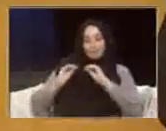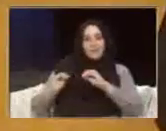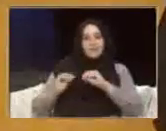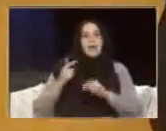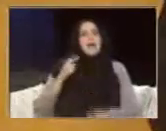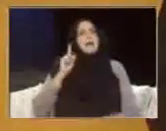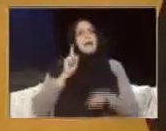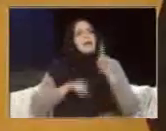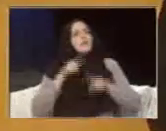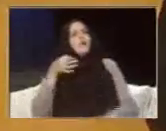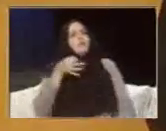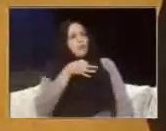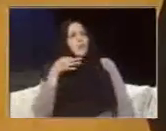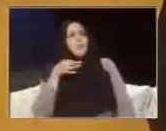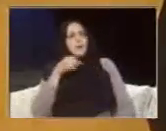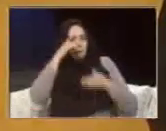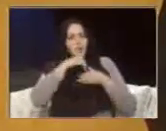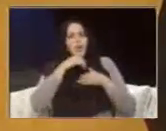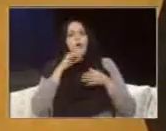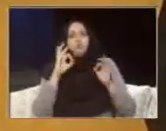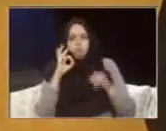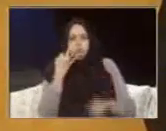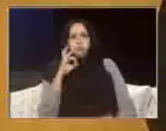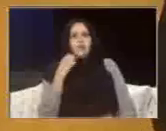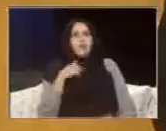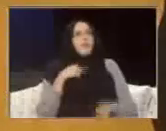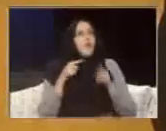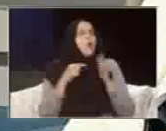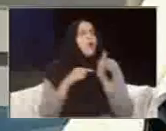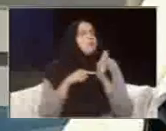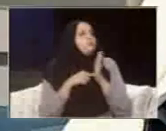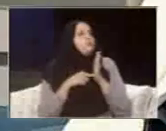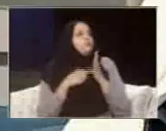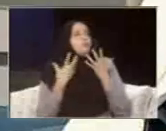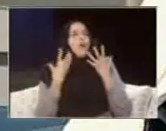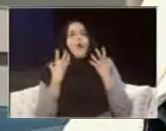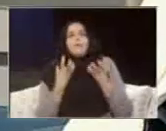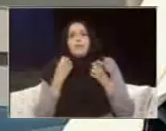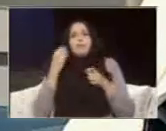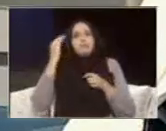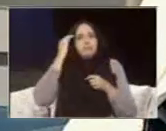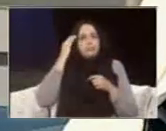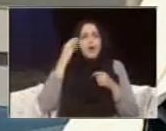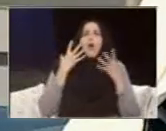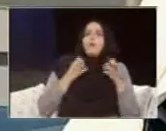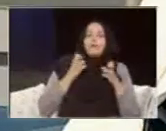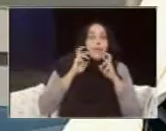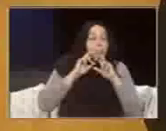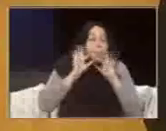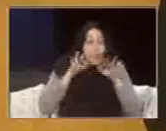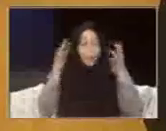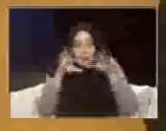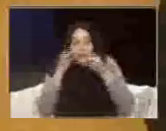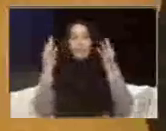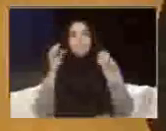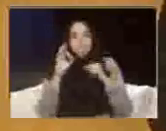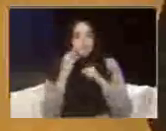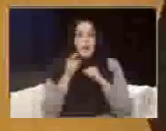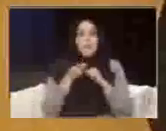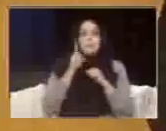فينا. نعم هناك أشياء فطرية وهي الرغبة في التعلم والرغبة في الاستكشاف وغير ذلك، ولكن لا بد